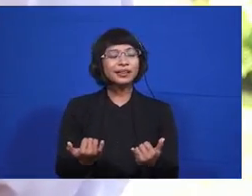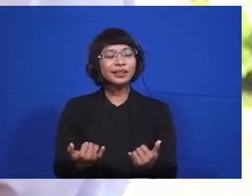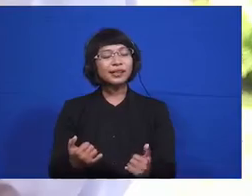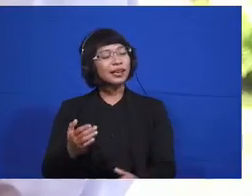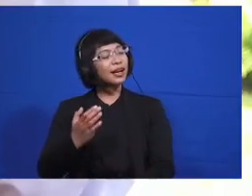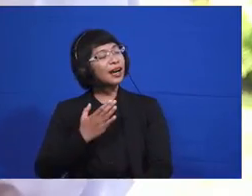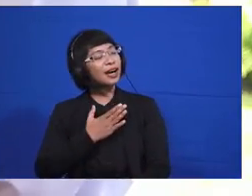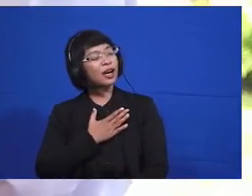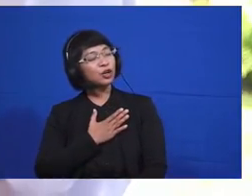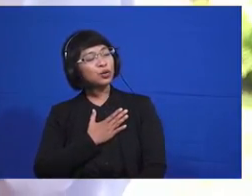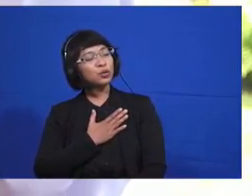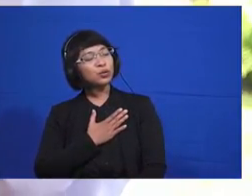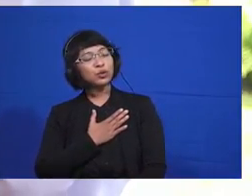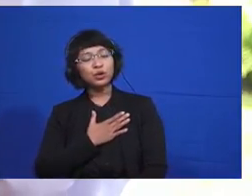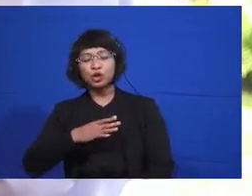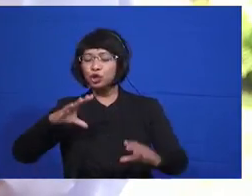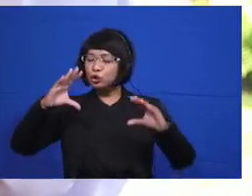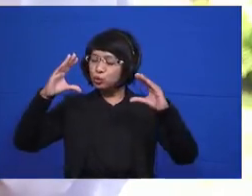tunduk